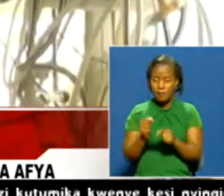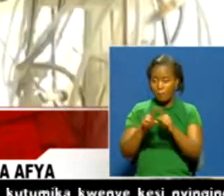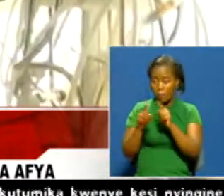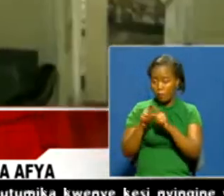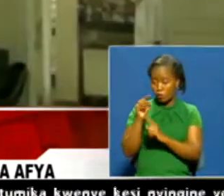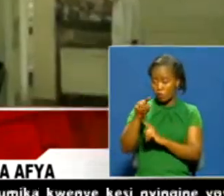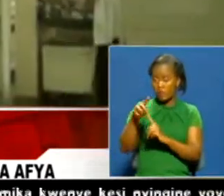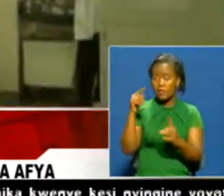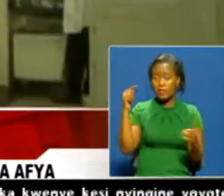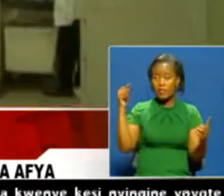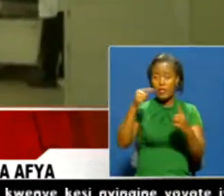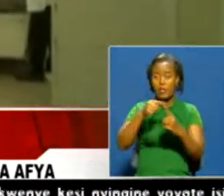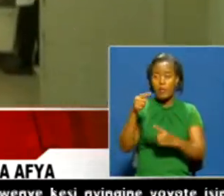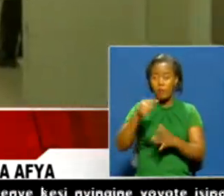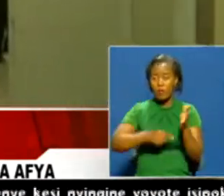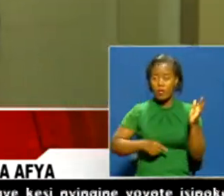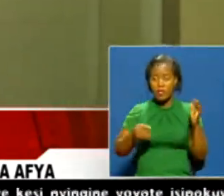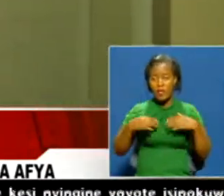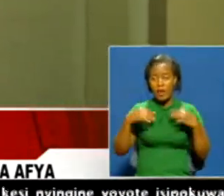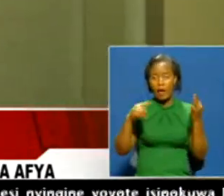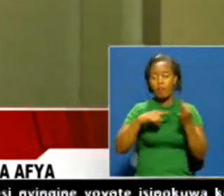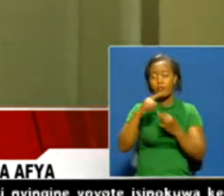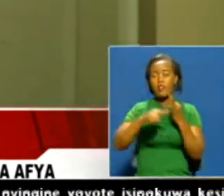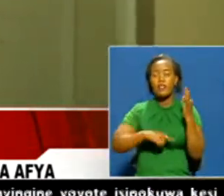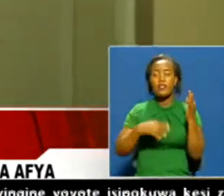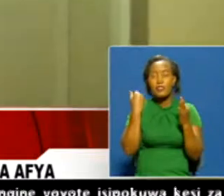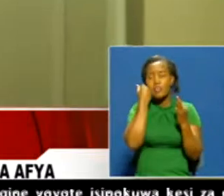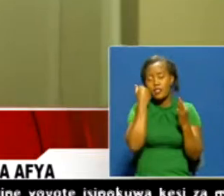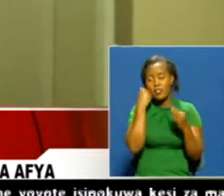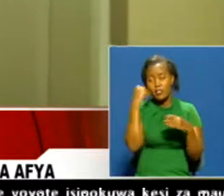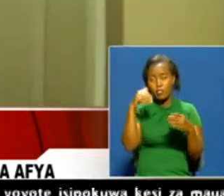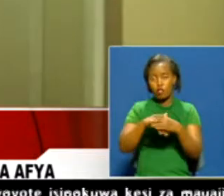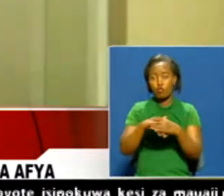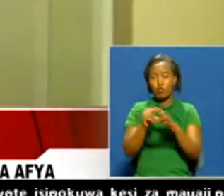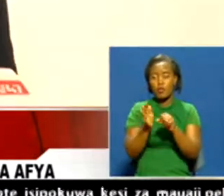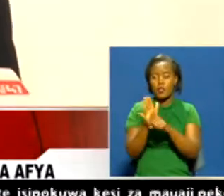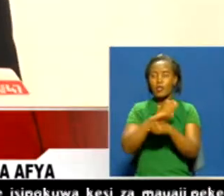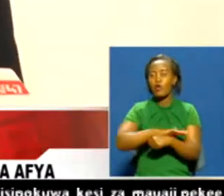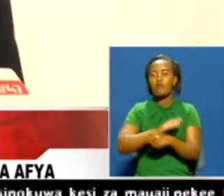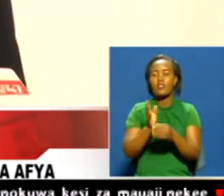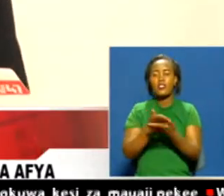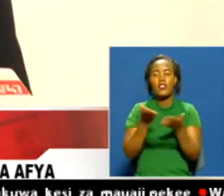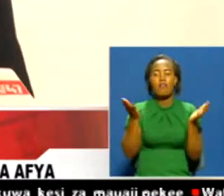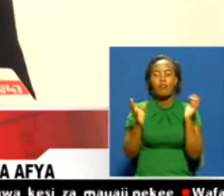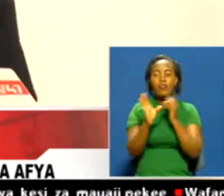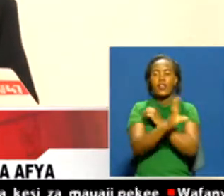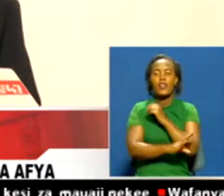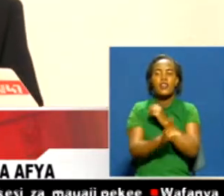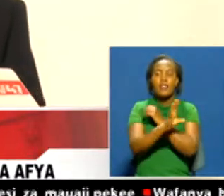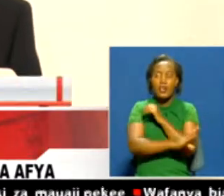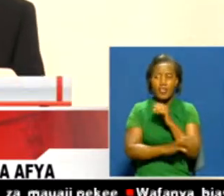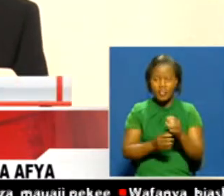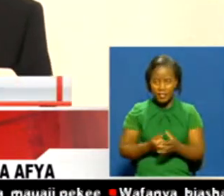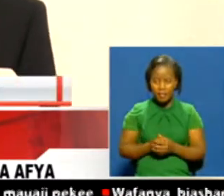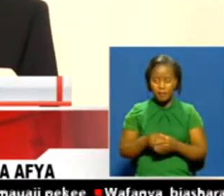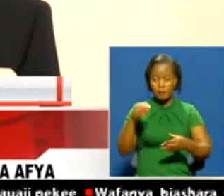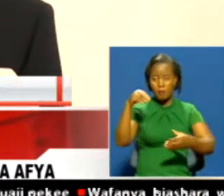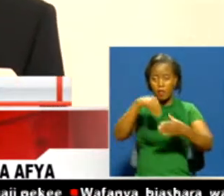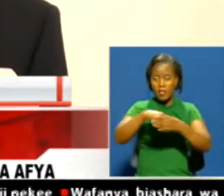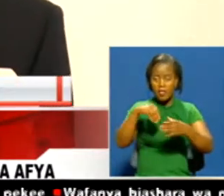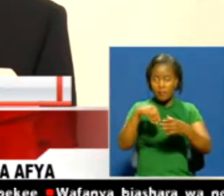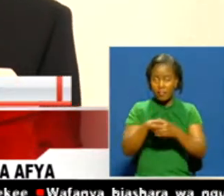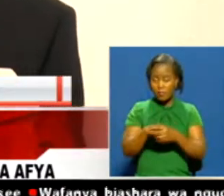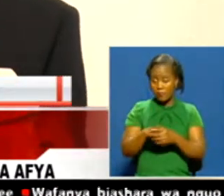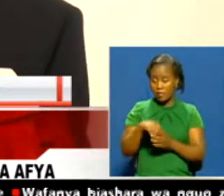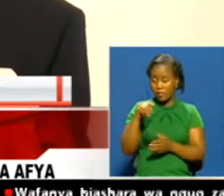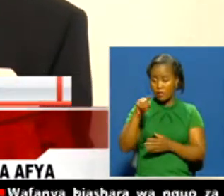ya maradhi hayo matatu pamoja na ugonjwa wa COVID-19 kote nchini. The investments by the Global Fund and